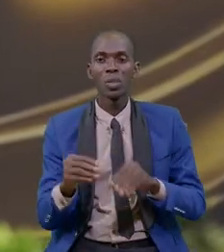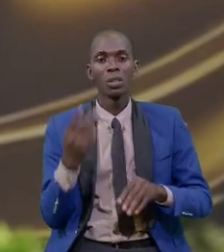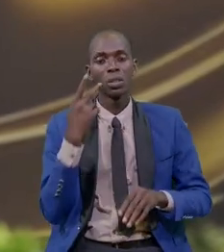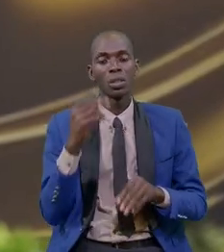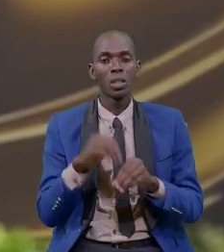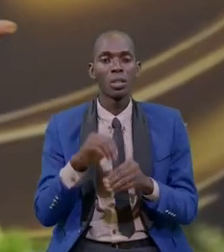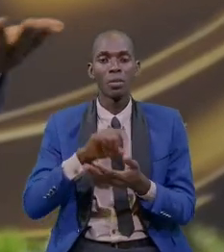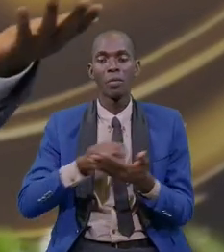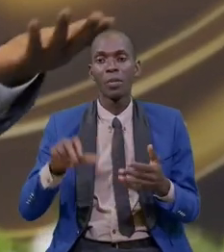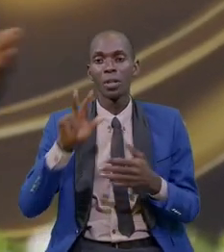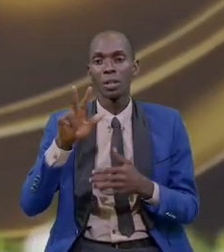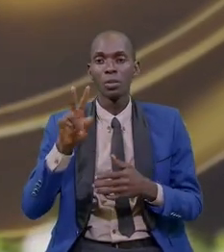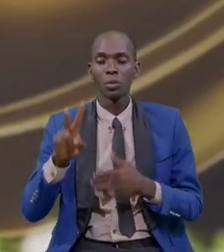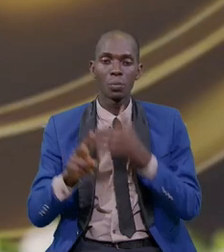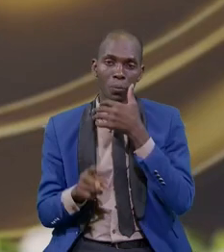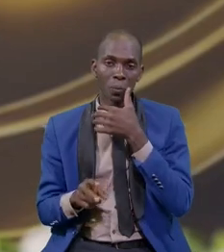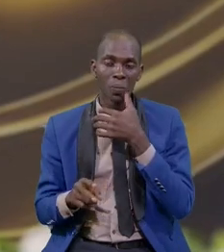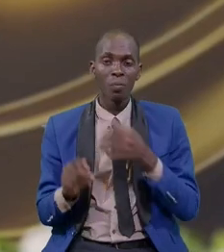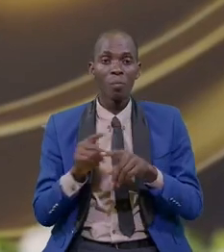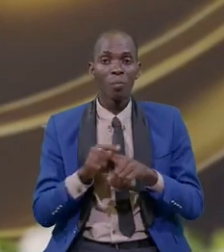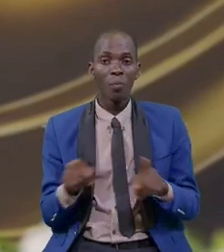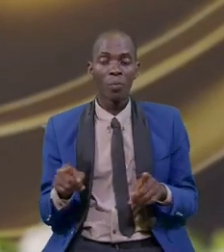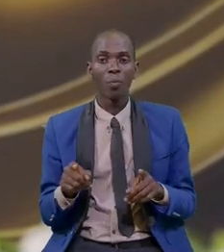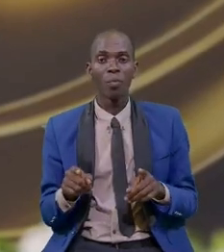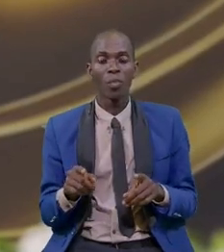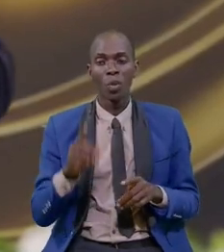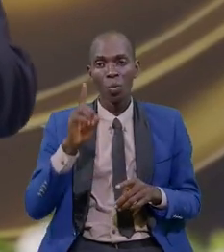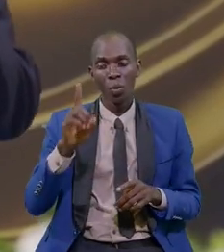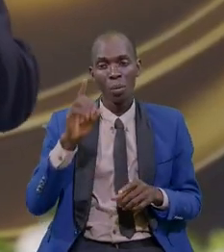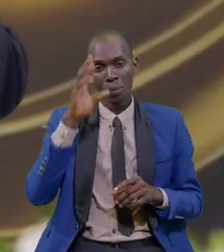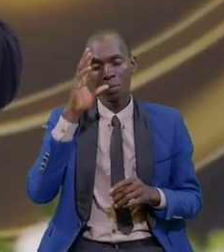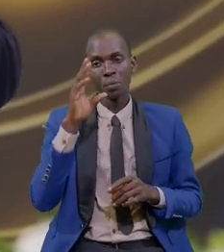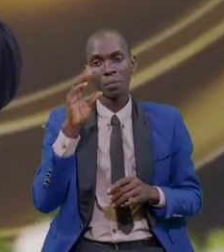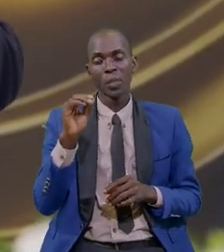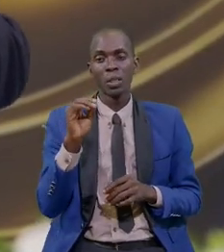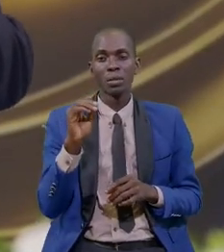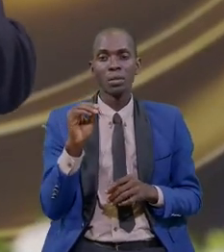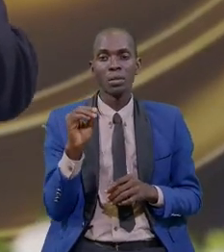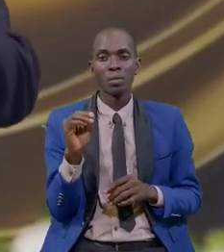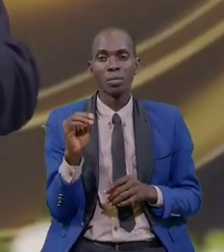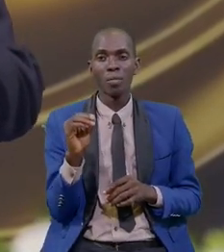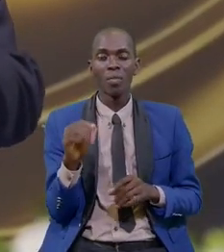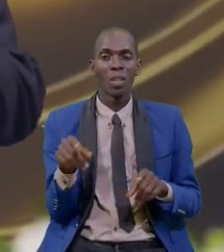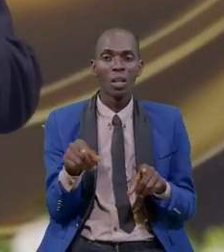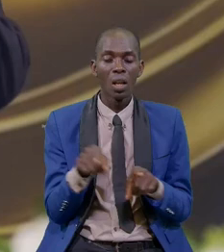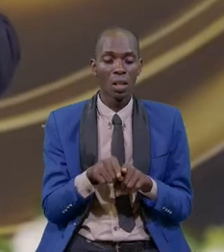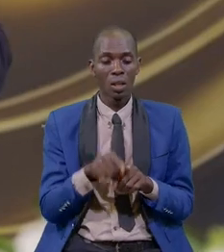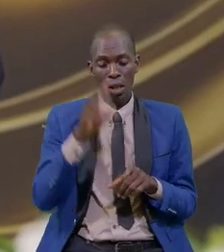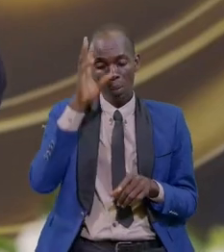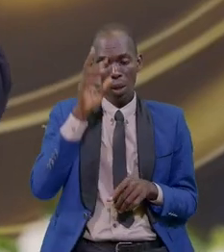32. Verset 32. Verset 33 plutôt. Mais un Samaritain qui